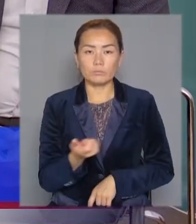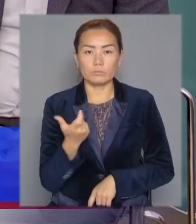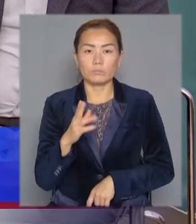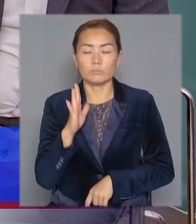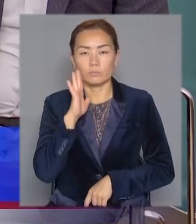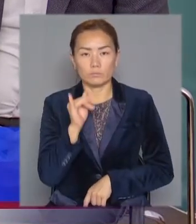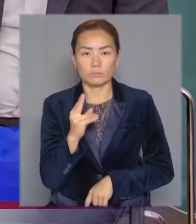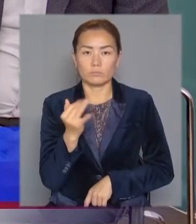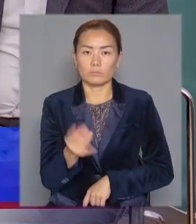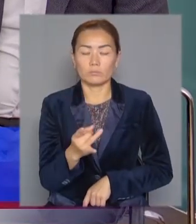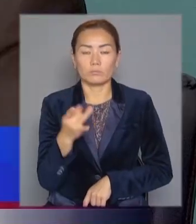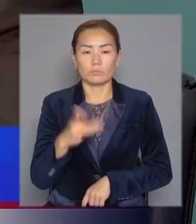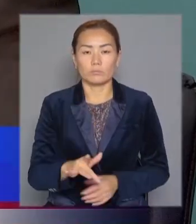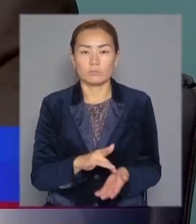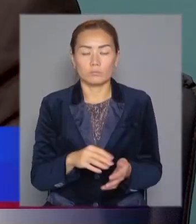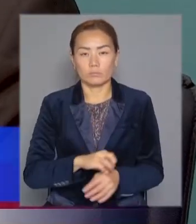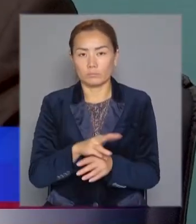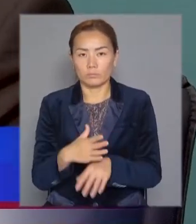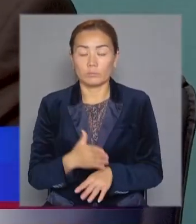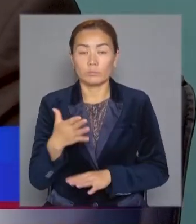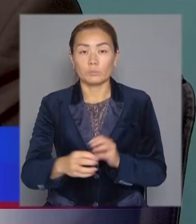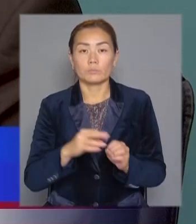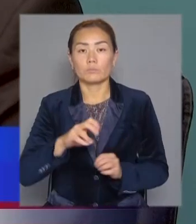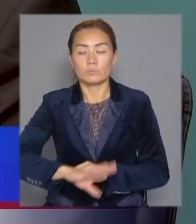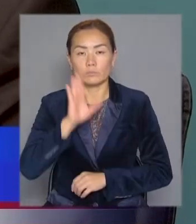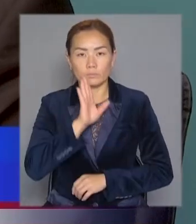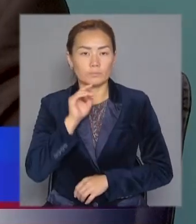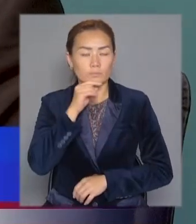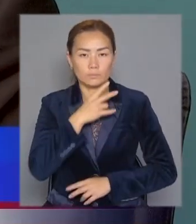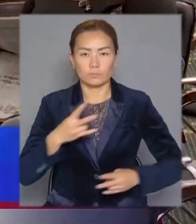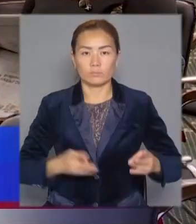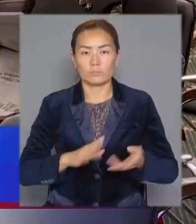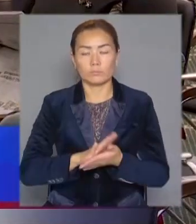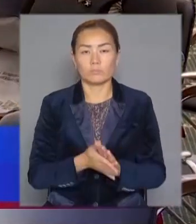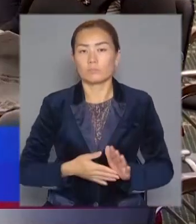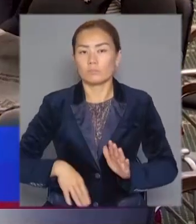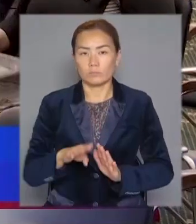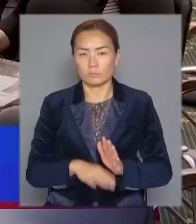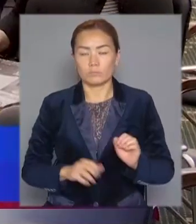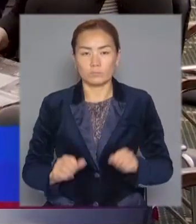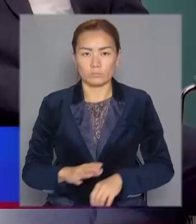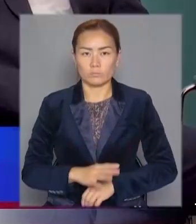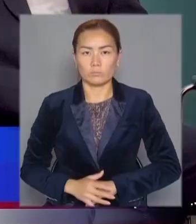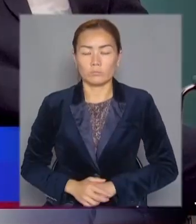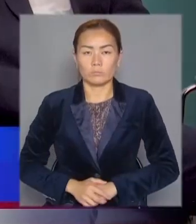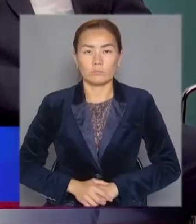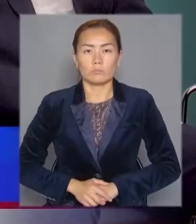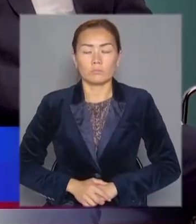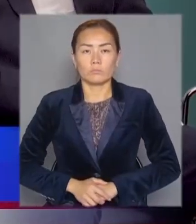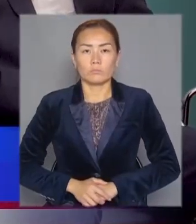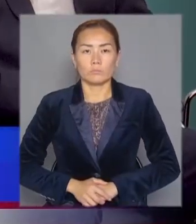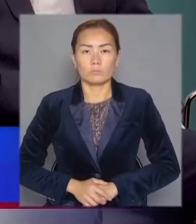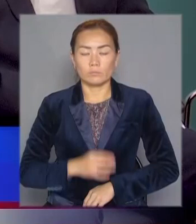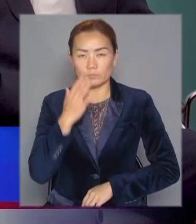Каспий бассейні батыстың 4 облысын қамтиды. Алдағы 10 жылдықта суды үнемдемесек, арал жағдайын тартып қаламыз, деді мамандар.